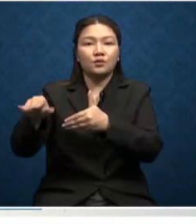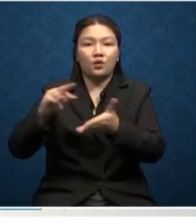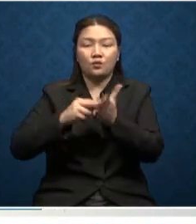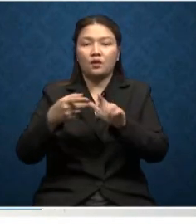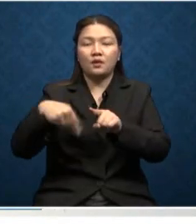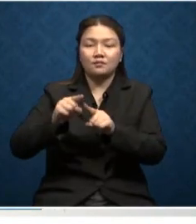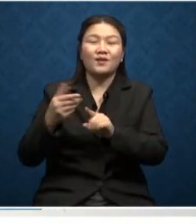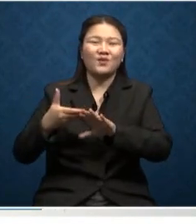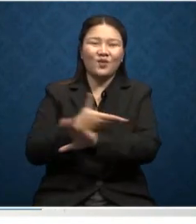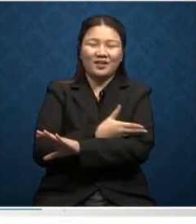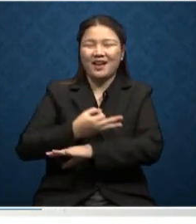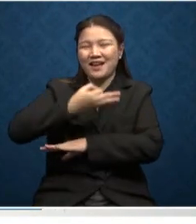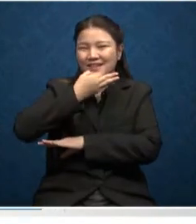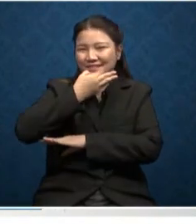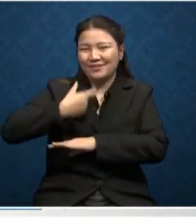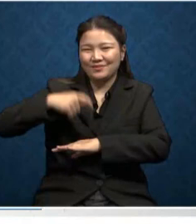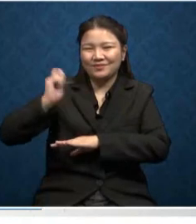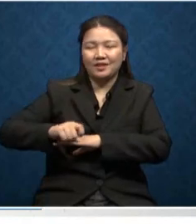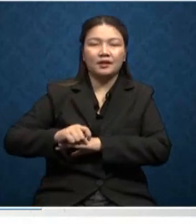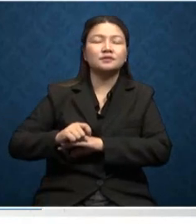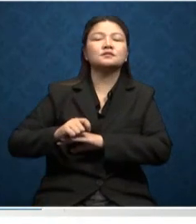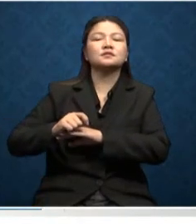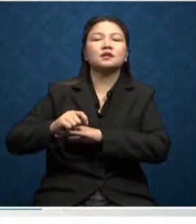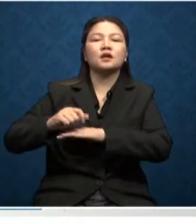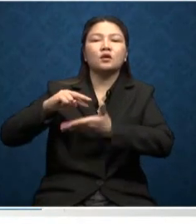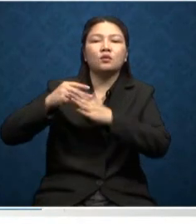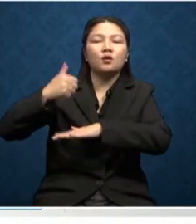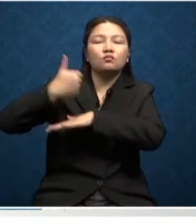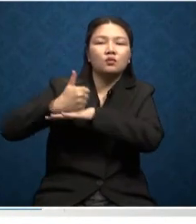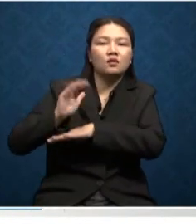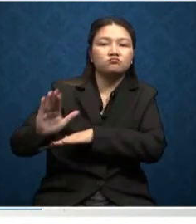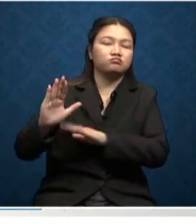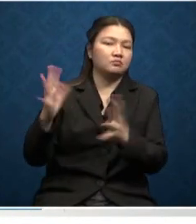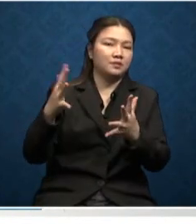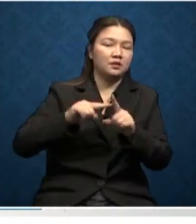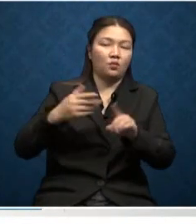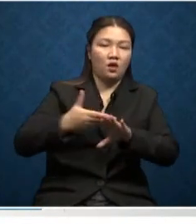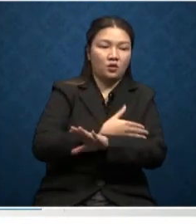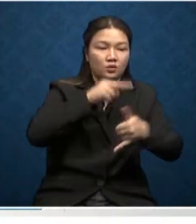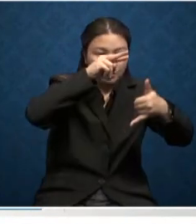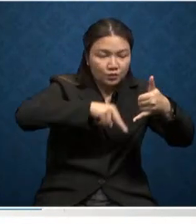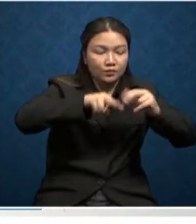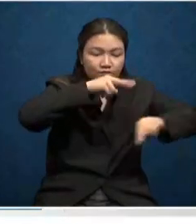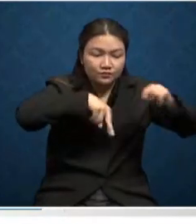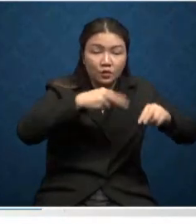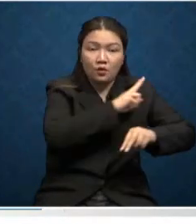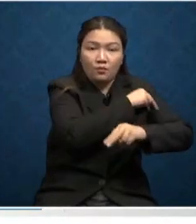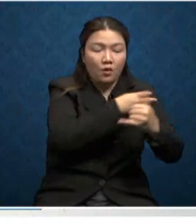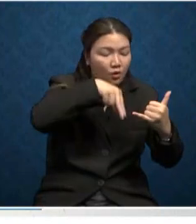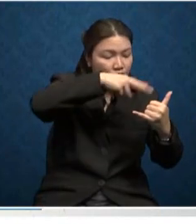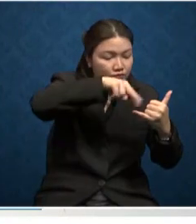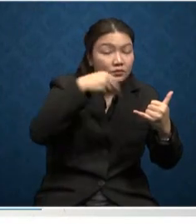แหน่งตุลาการศาลปกครองโดยจะตรวจสอบคุณสมบัติตรวจสุขภาพพิจารณาหลักฐานที่แสด